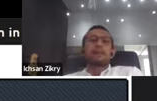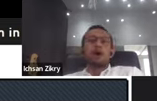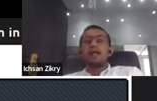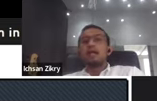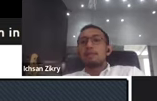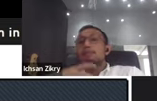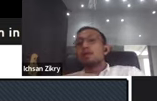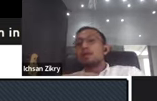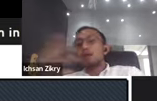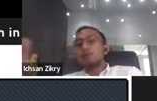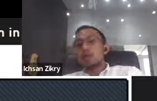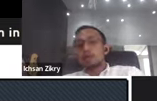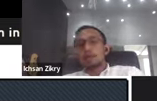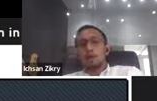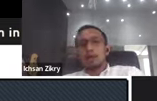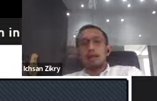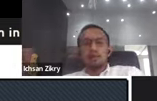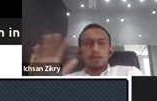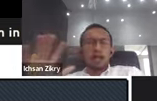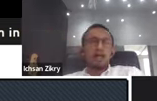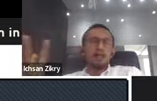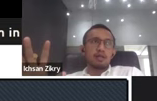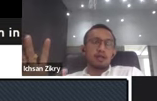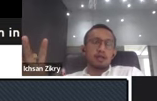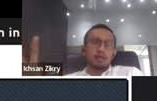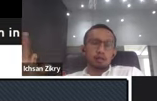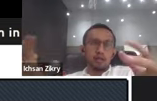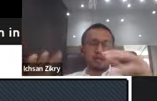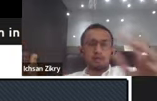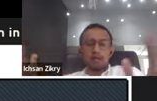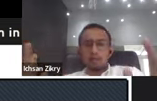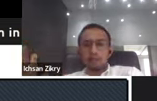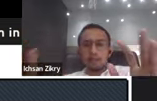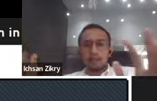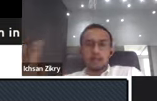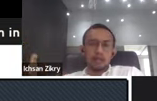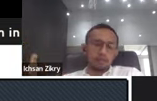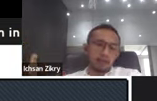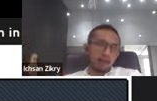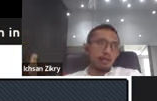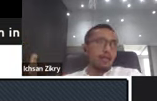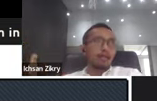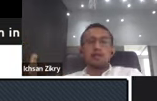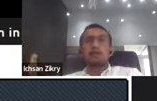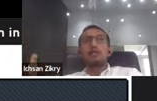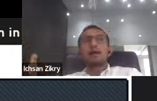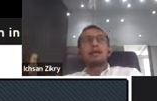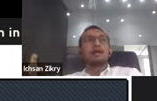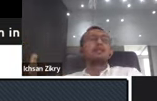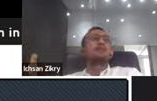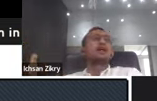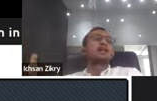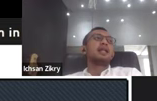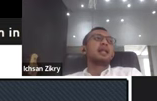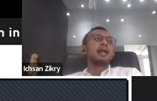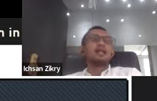sama. Jadi polisi kalau curiga sama orang, terus dia akan suruh berhenti, kemudian diperiksa, digeledah, dan sebagainya. Isunya di